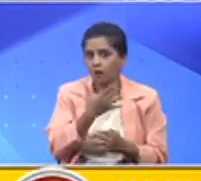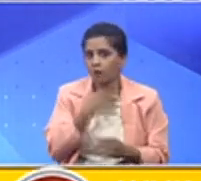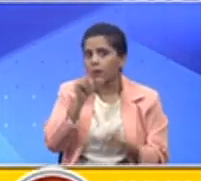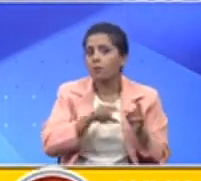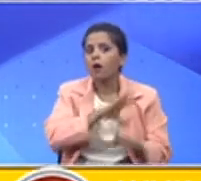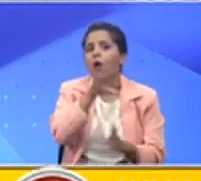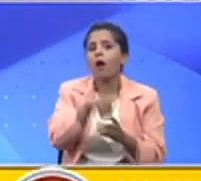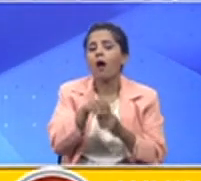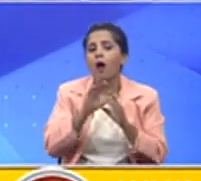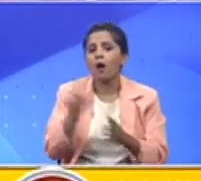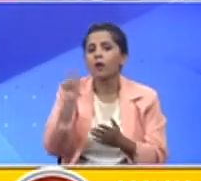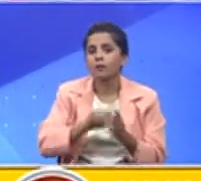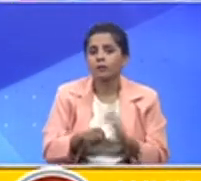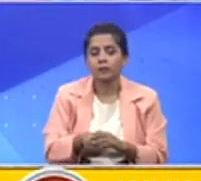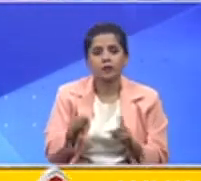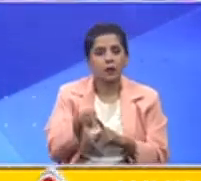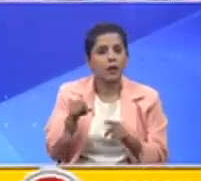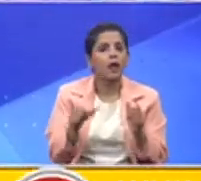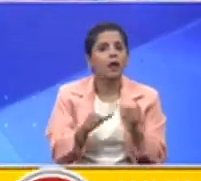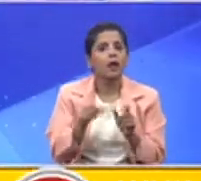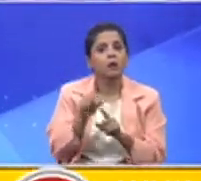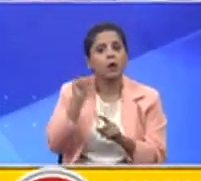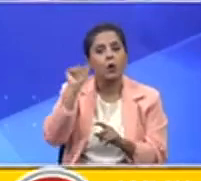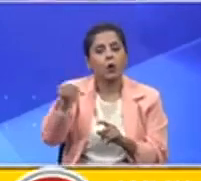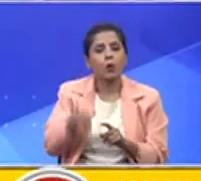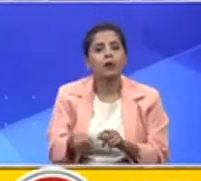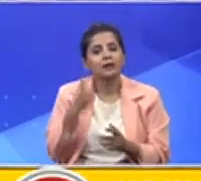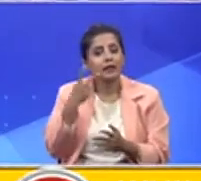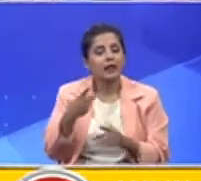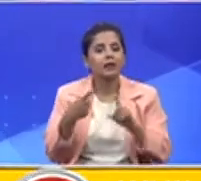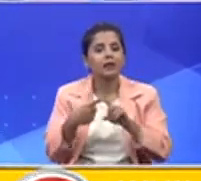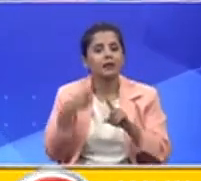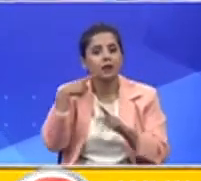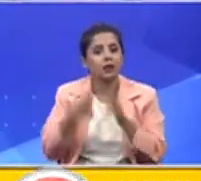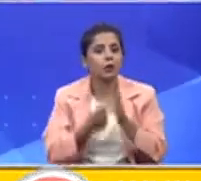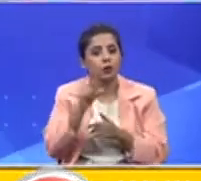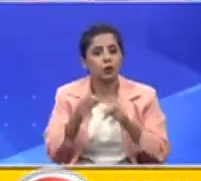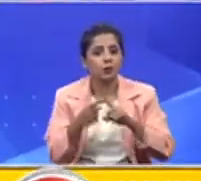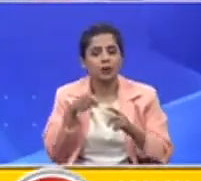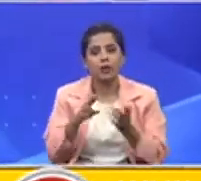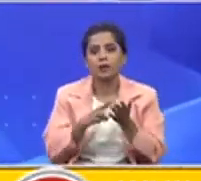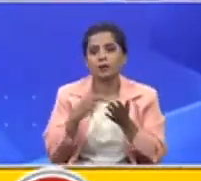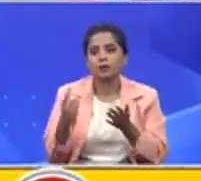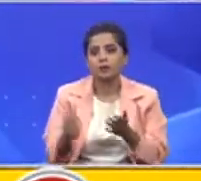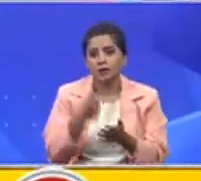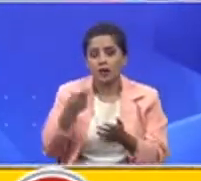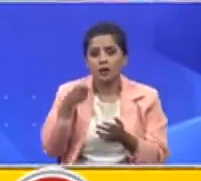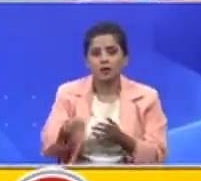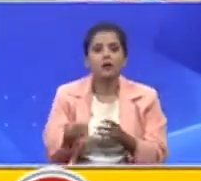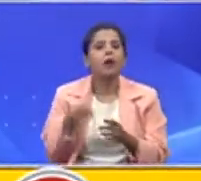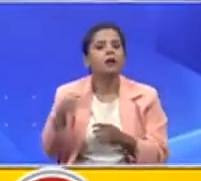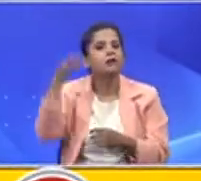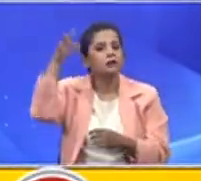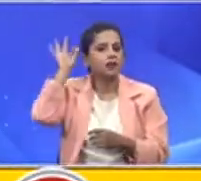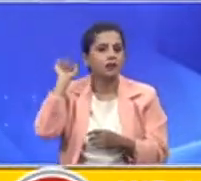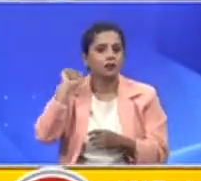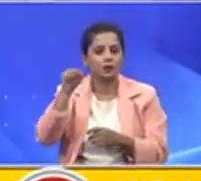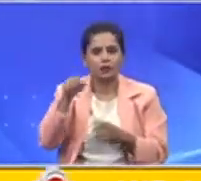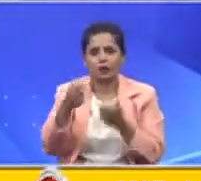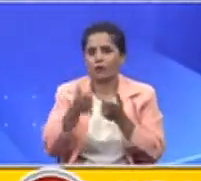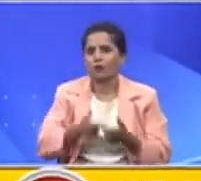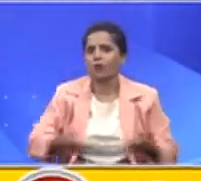वहीं आन्द प्रदेश के तिरुपती में राष्ट्रिय संस्कृत संबेलन का आयोजन हुआ।